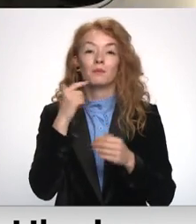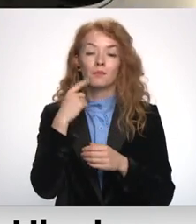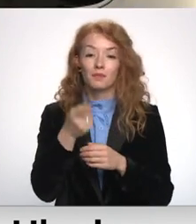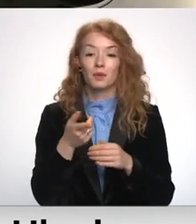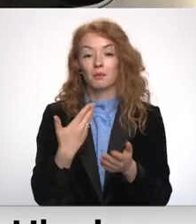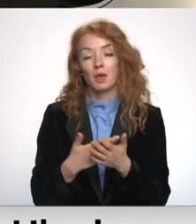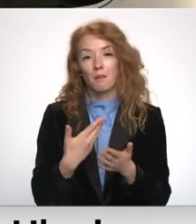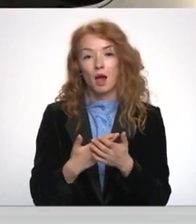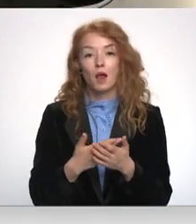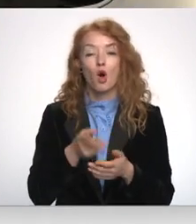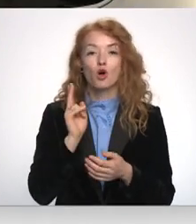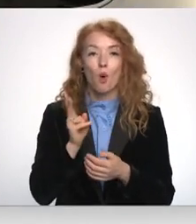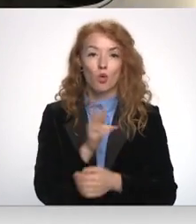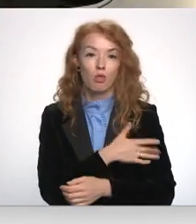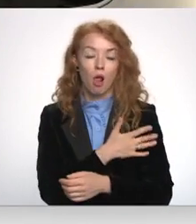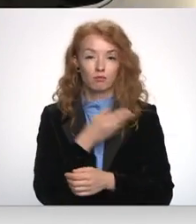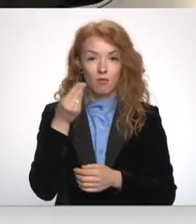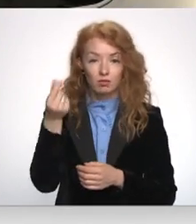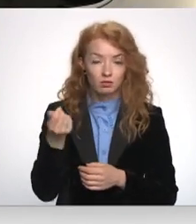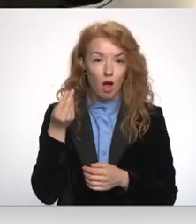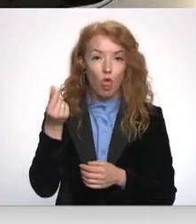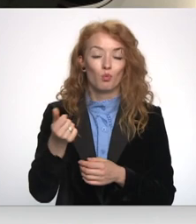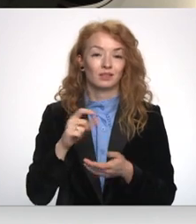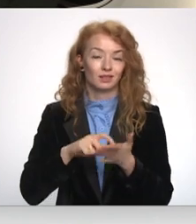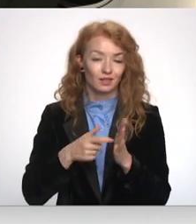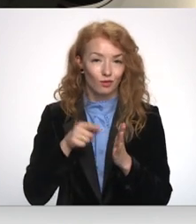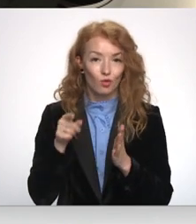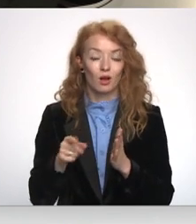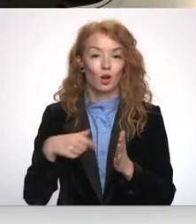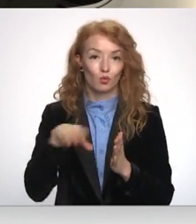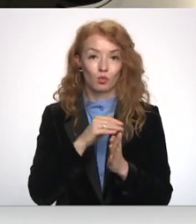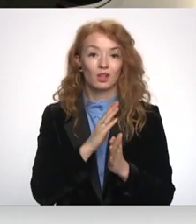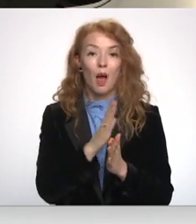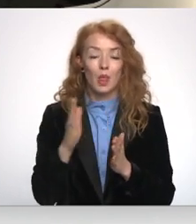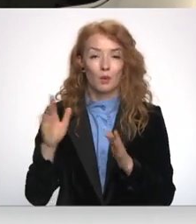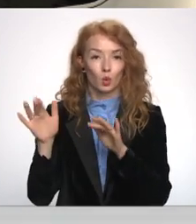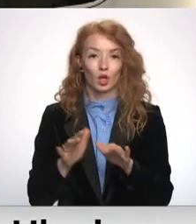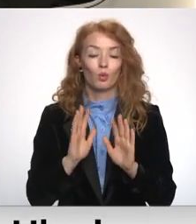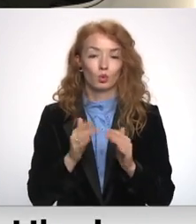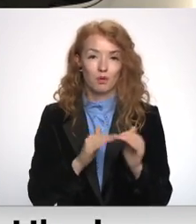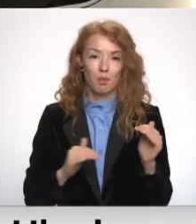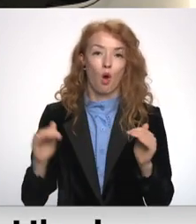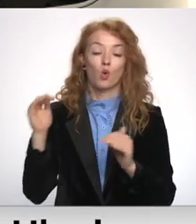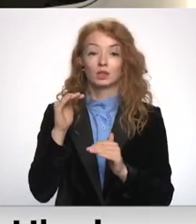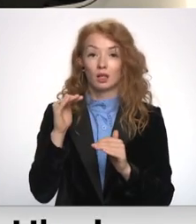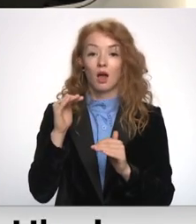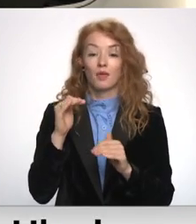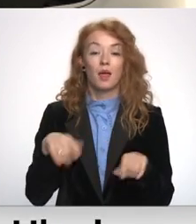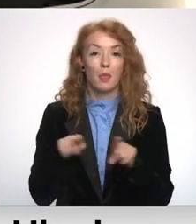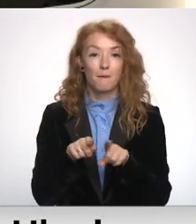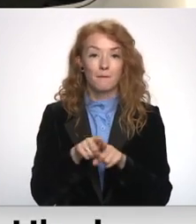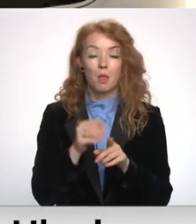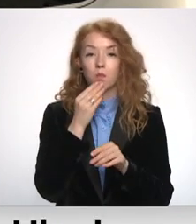tie paši komunālie maksājumi, kas mums ikvienam draud rudenī būt paaugstināti. Tāpat